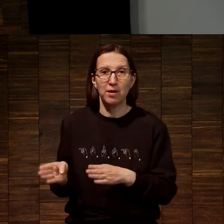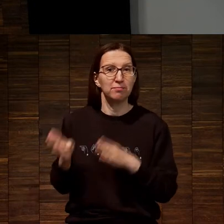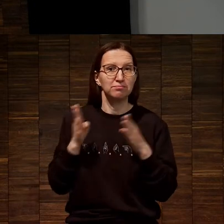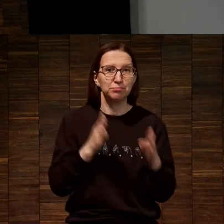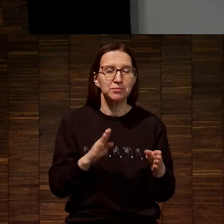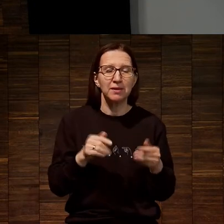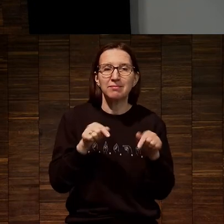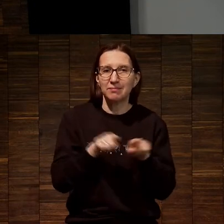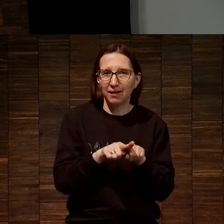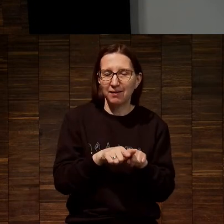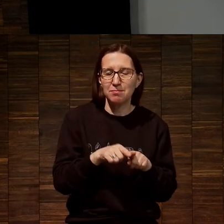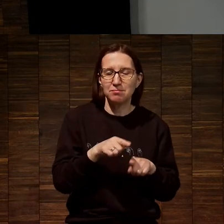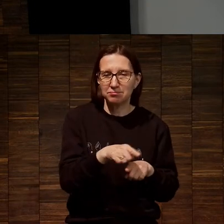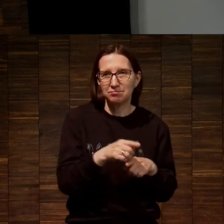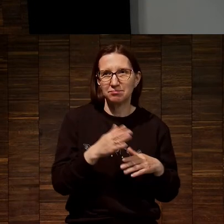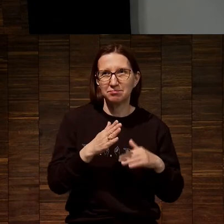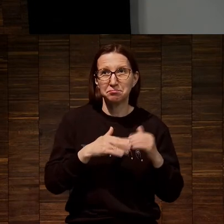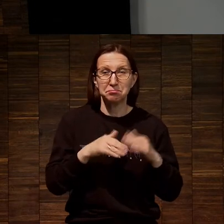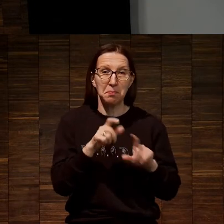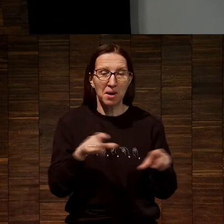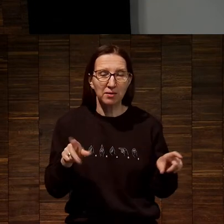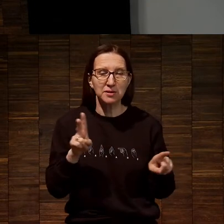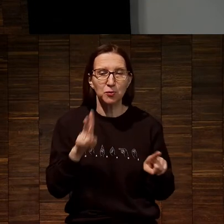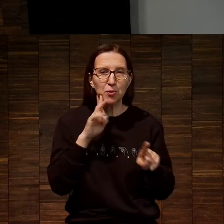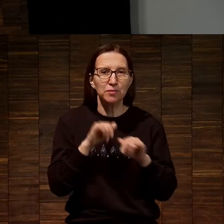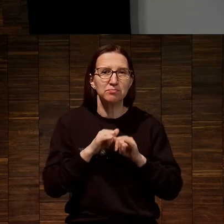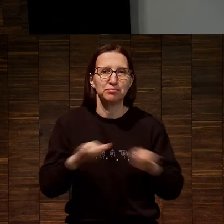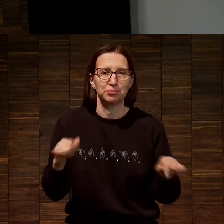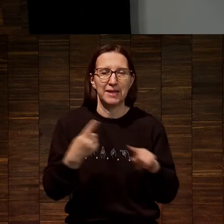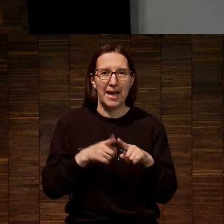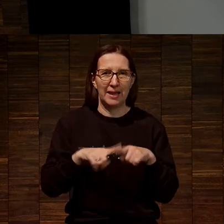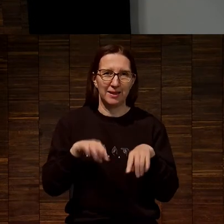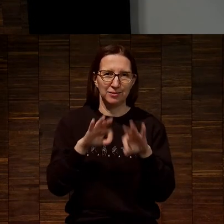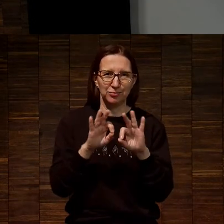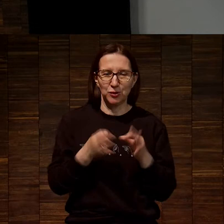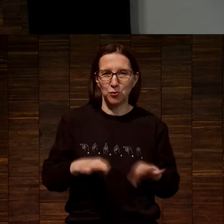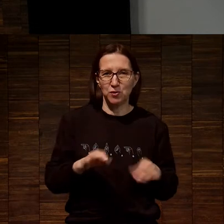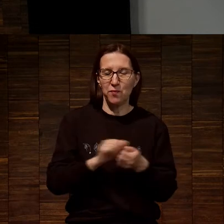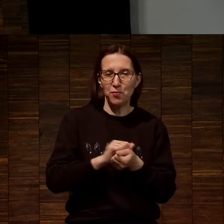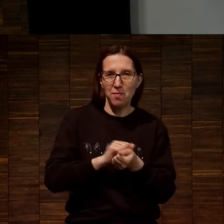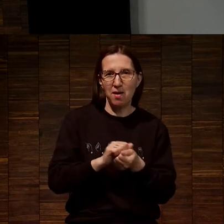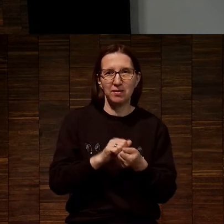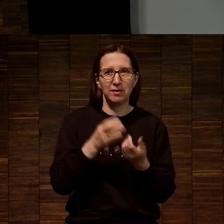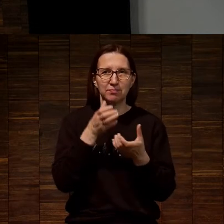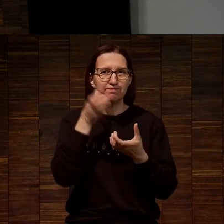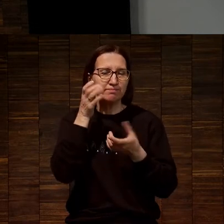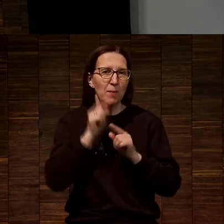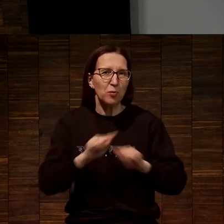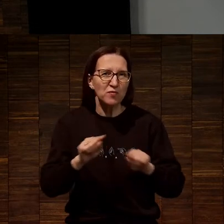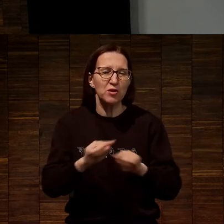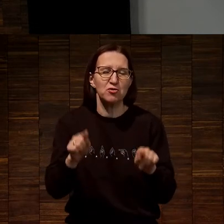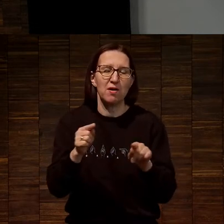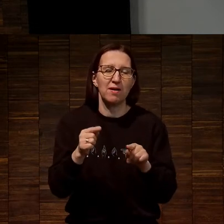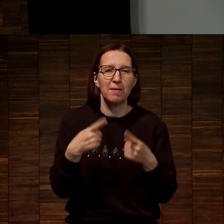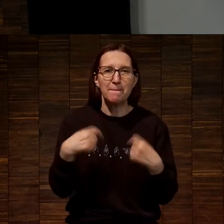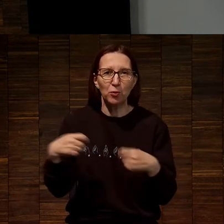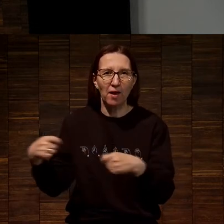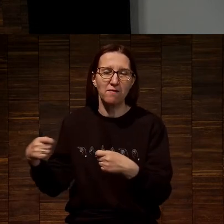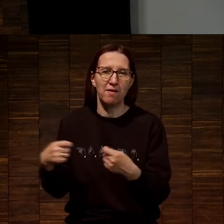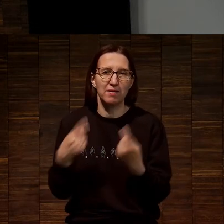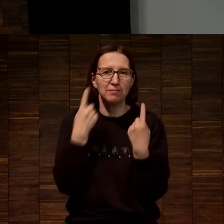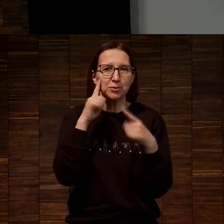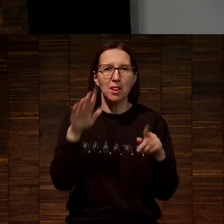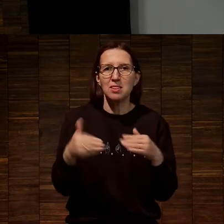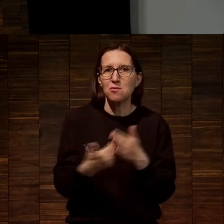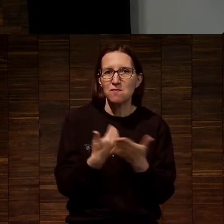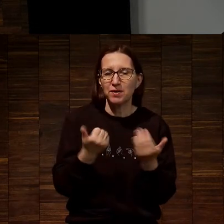которые распространяют искусство на бумаге всяческими способами, просвещая, продавая, организовывая какие-то новые форматы. И нам